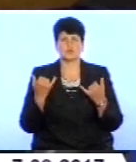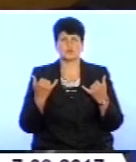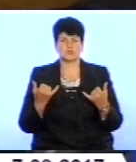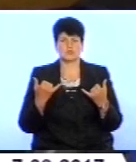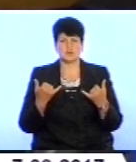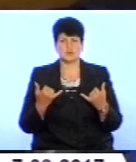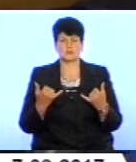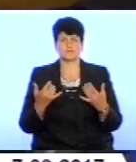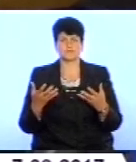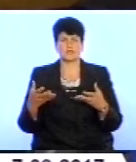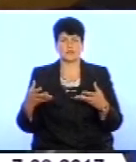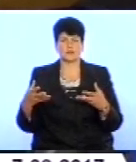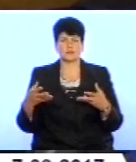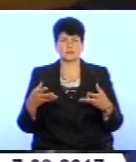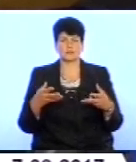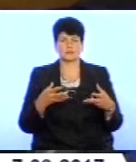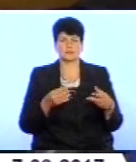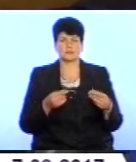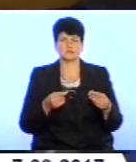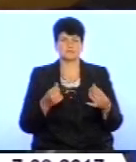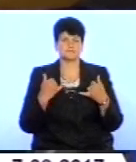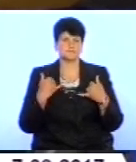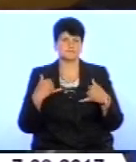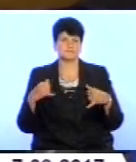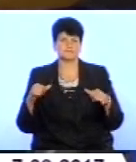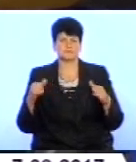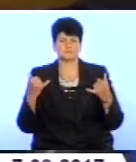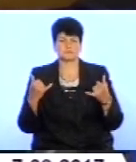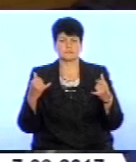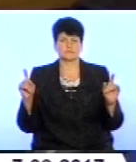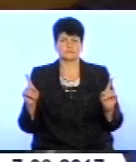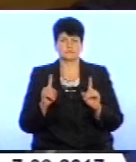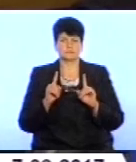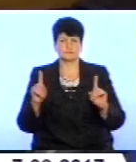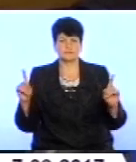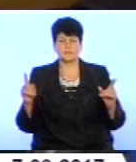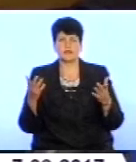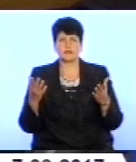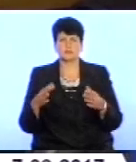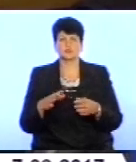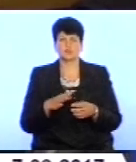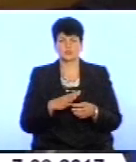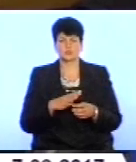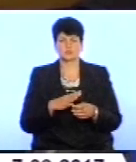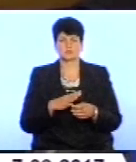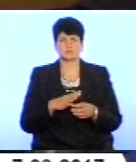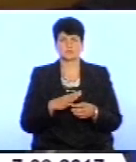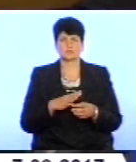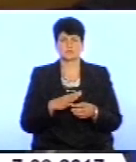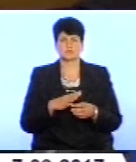вона навіяла відповідно такі дивовижні своєрідні сучасні ритми, які були знову ж